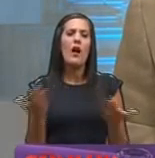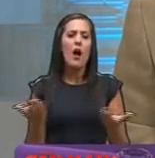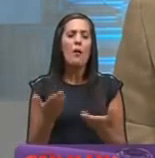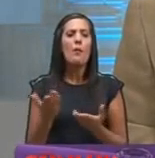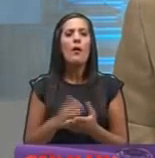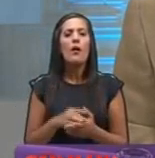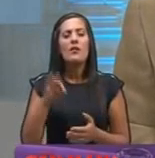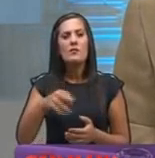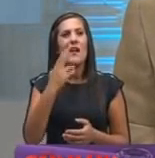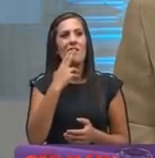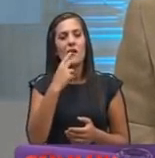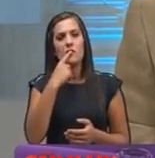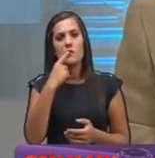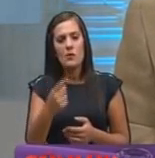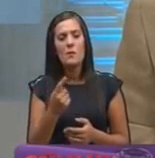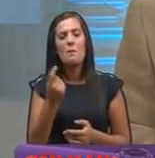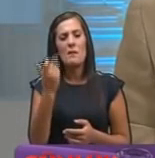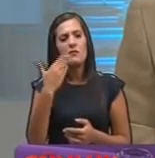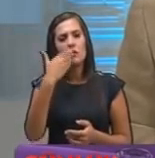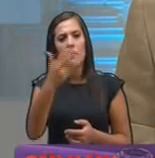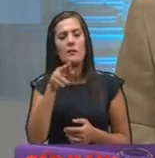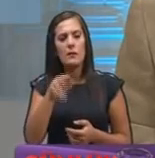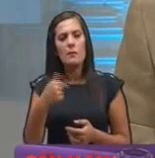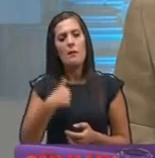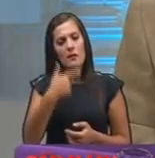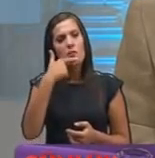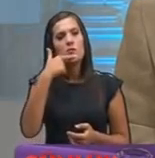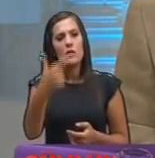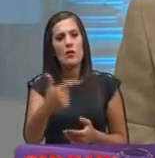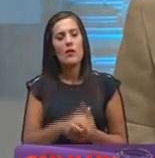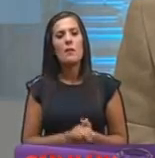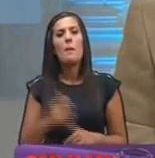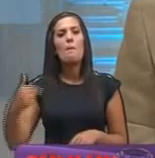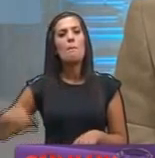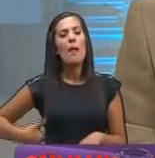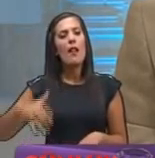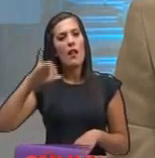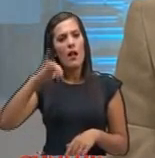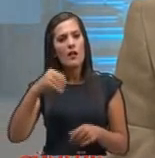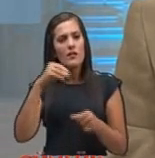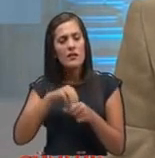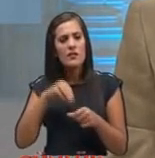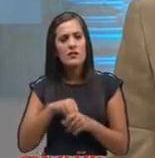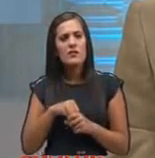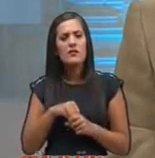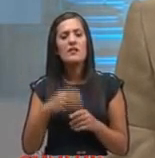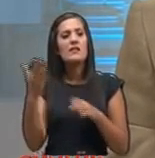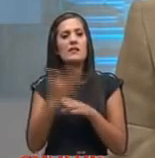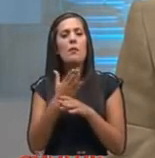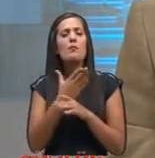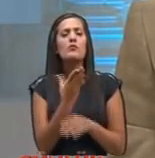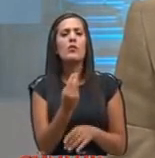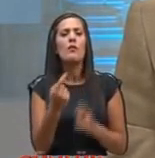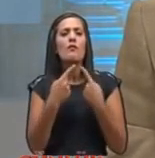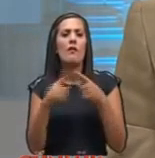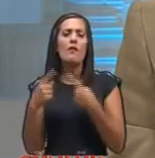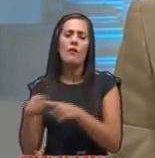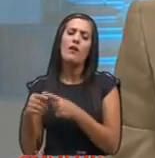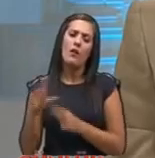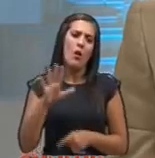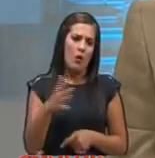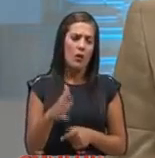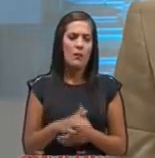yani hanımefendi de söyledi. Dediğim gibi yani ben de söyledim, bel ağrıların sebepleri çok değişik olduğu